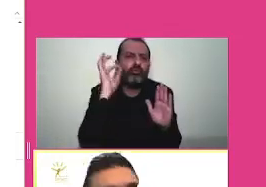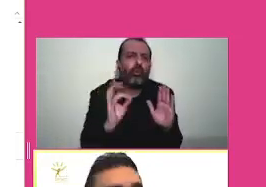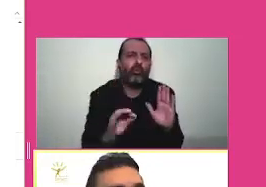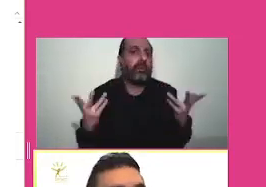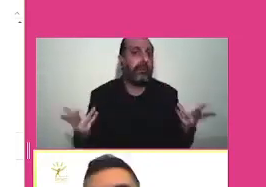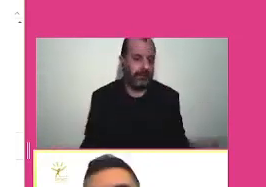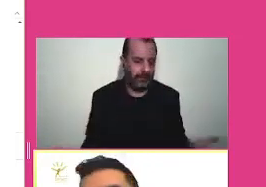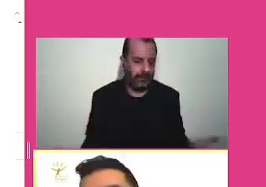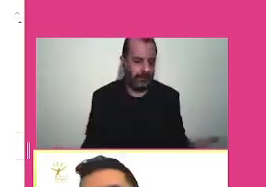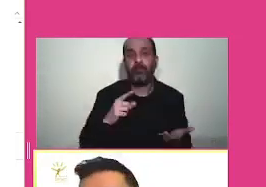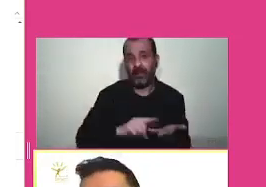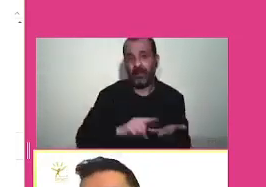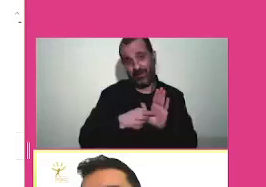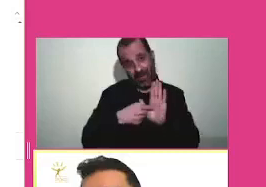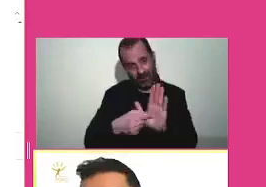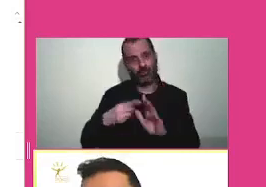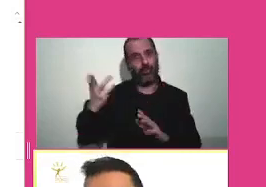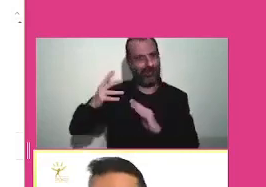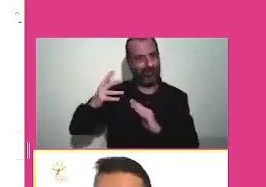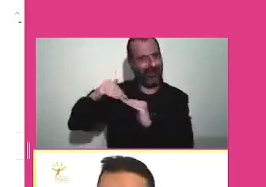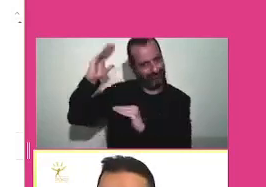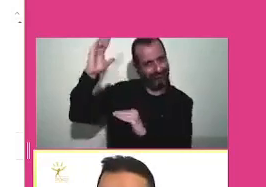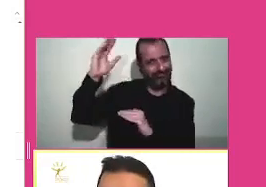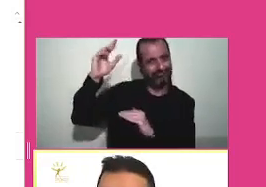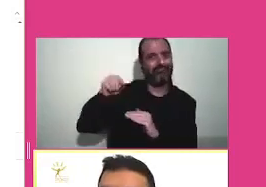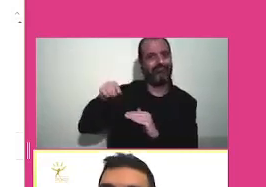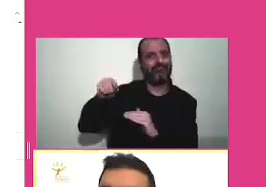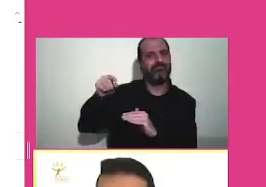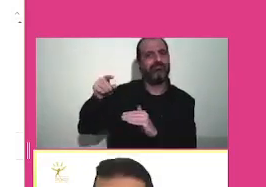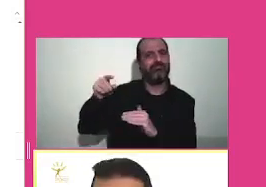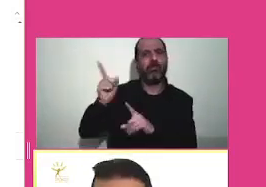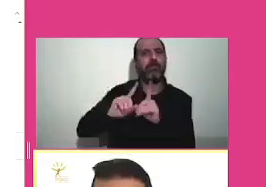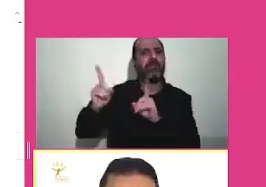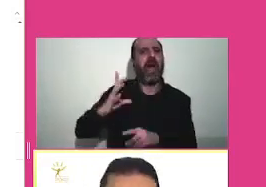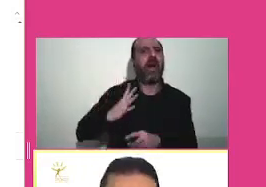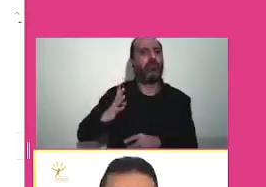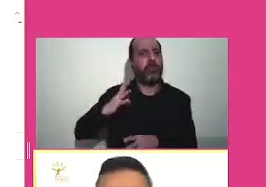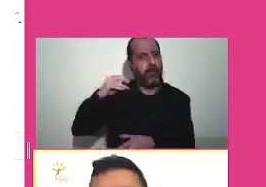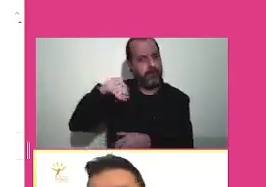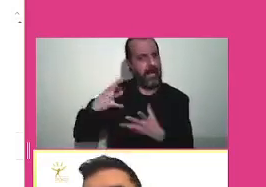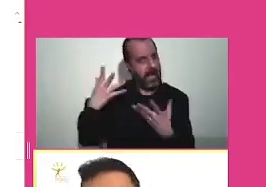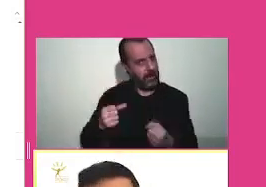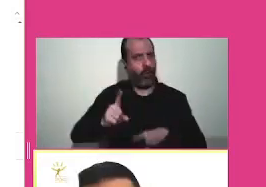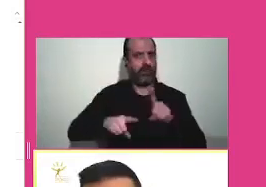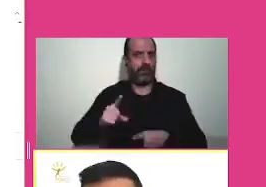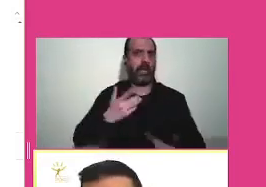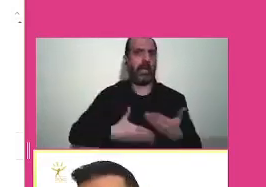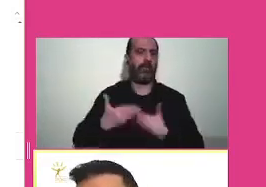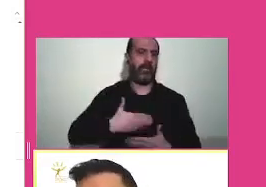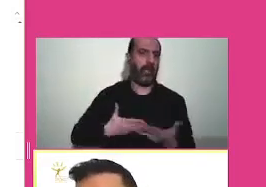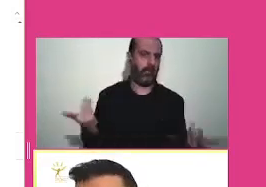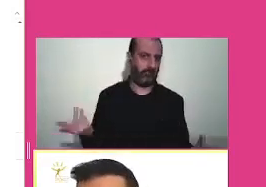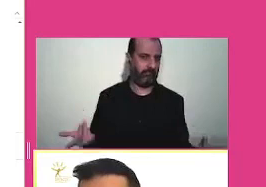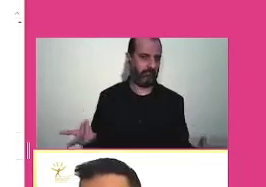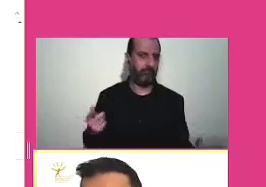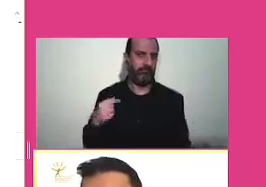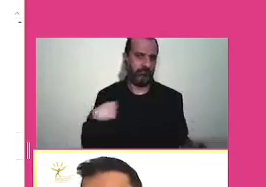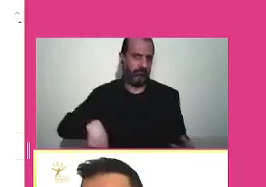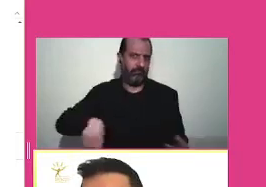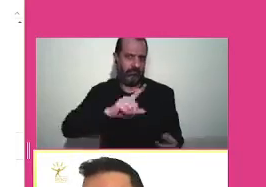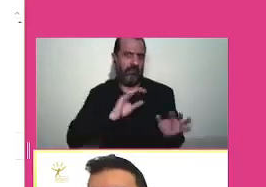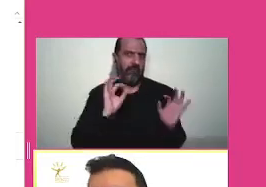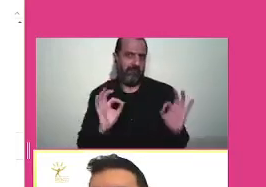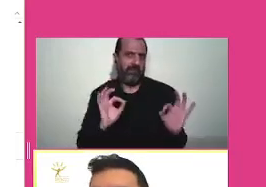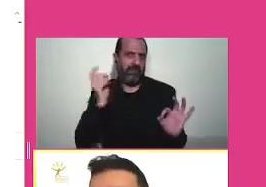τρίτη ηλικία περιέχει πάρα πολλά άτομα που έχουν αναπηρία. Γιατί προφανώς αυτό ίσως να είναι αυτονόητο, να το